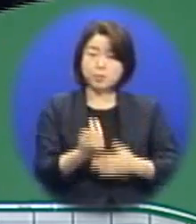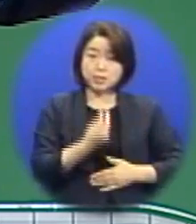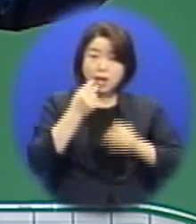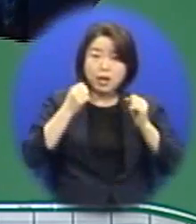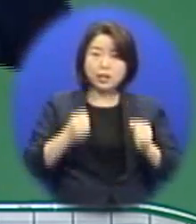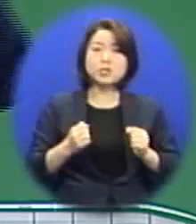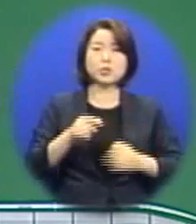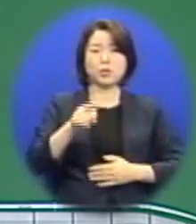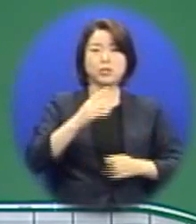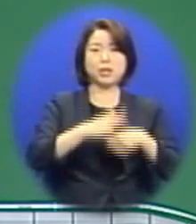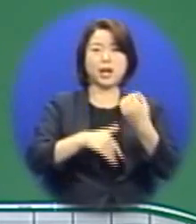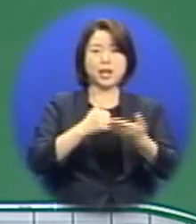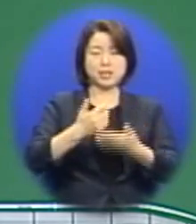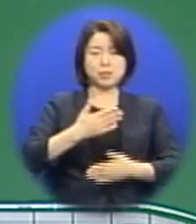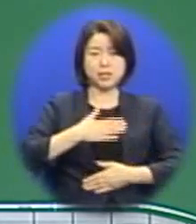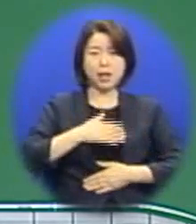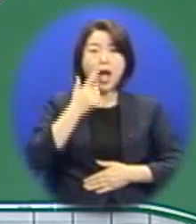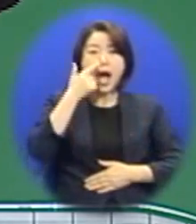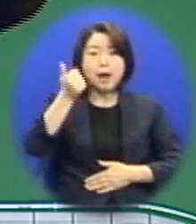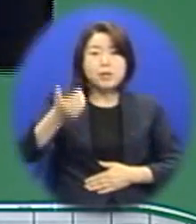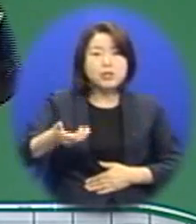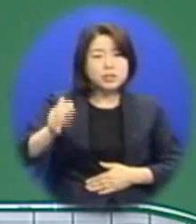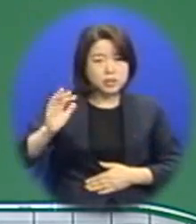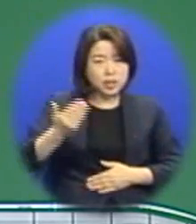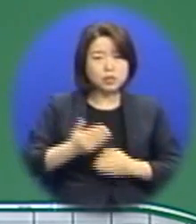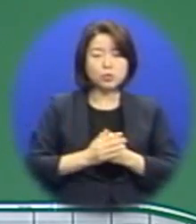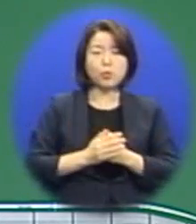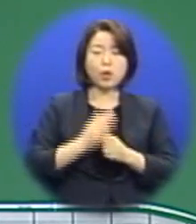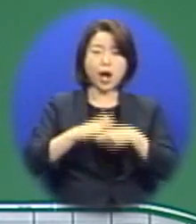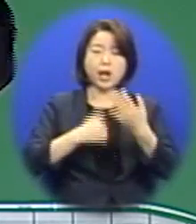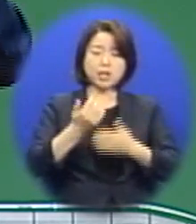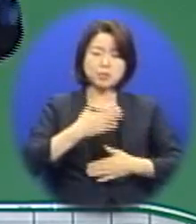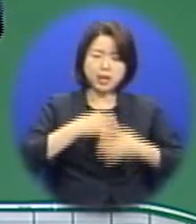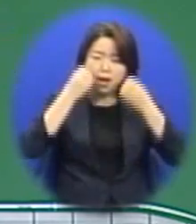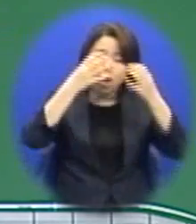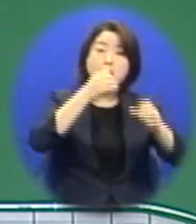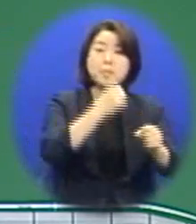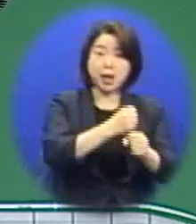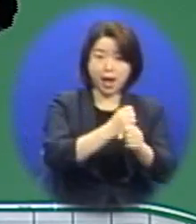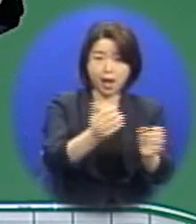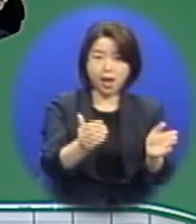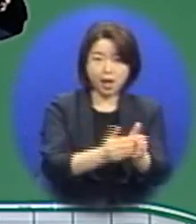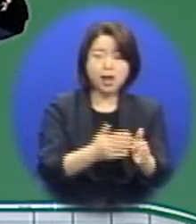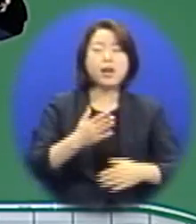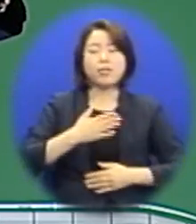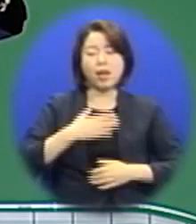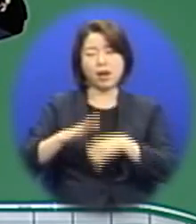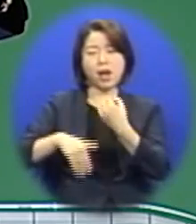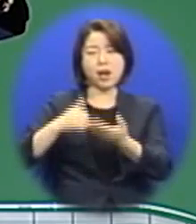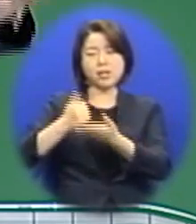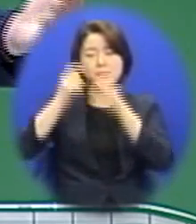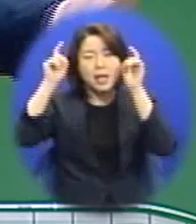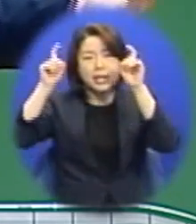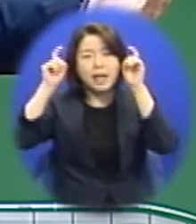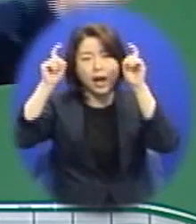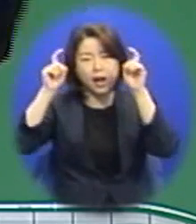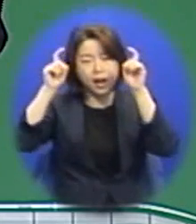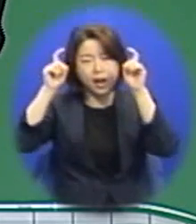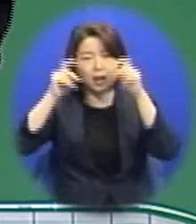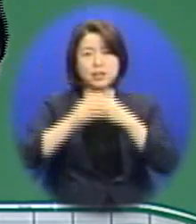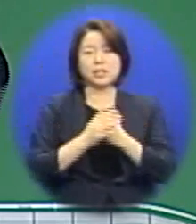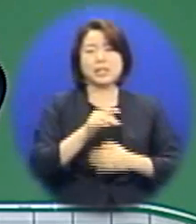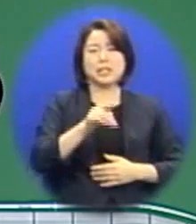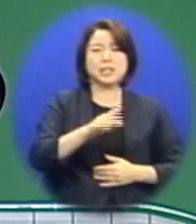그 하나님이 나의 아버지가 되시고 하나님이 나를 창조하셨고 나는 하나님의 양이, 이 사실을